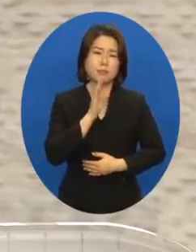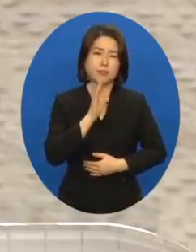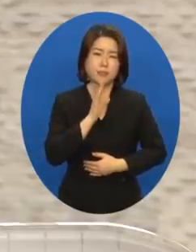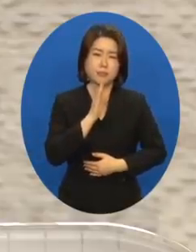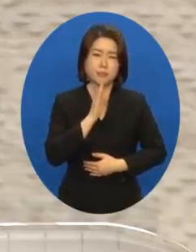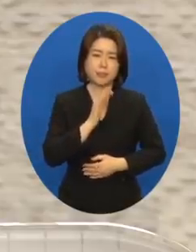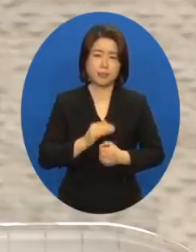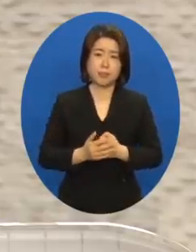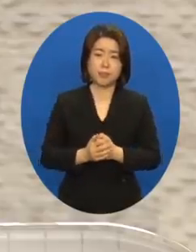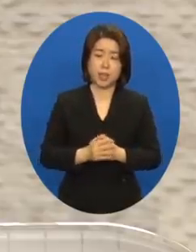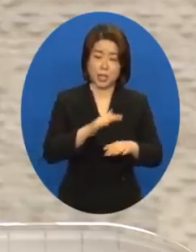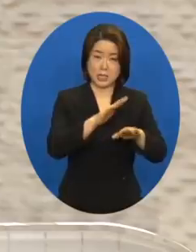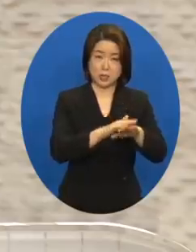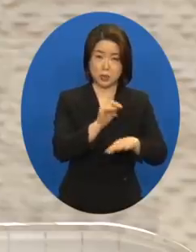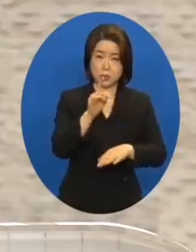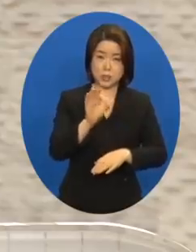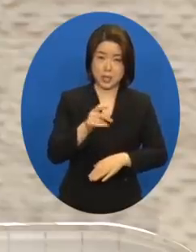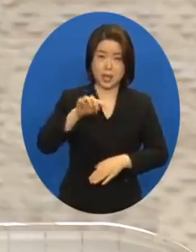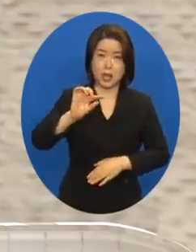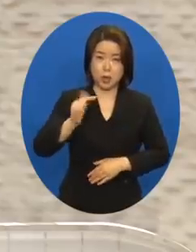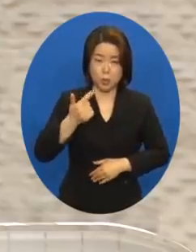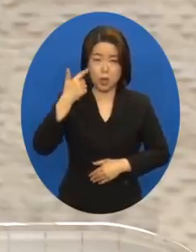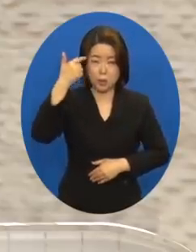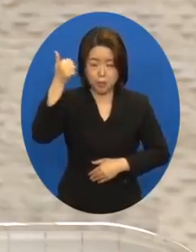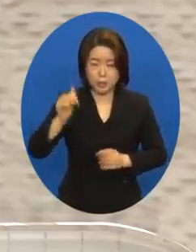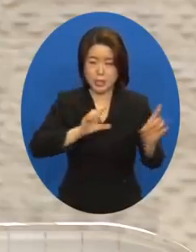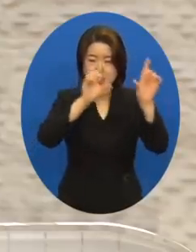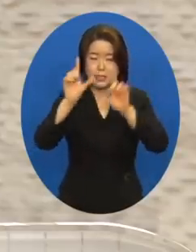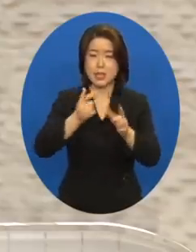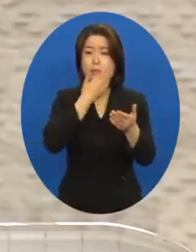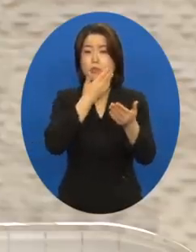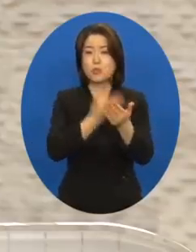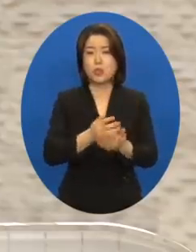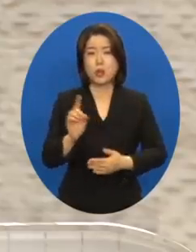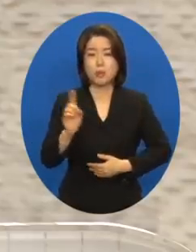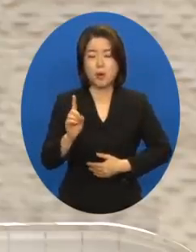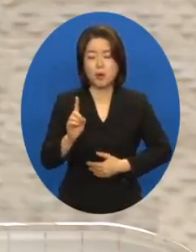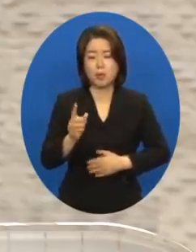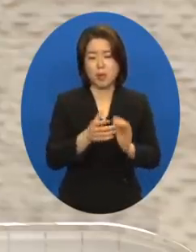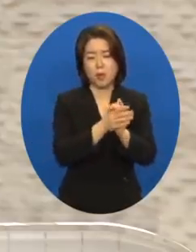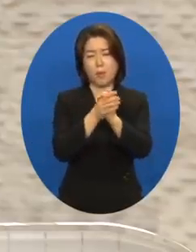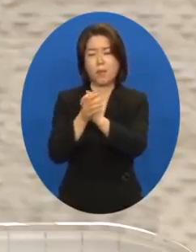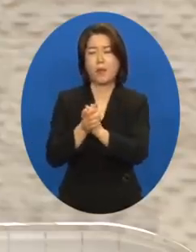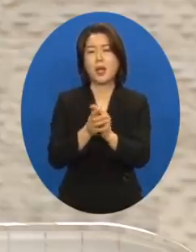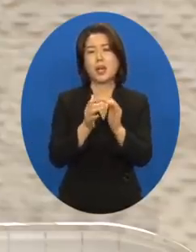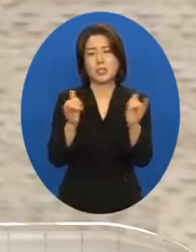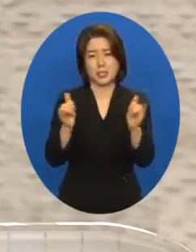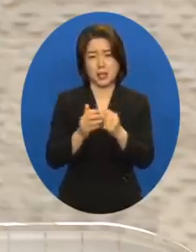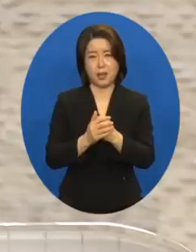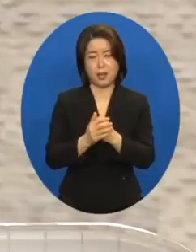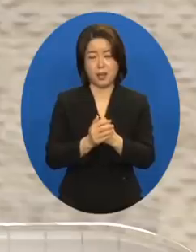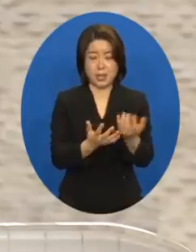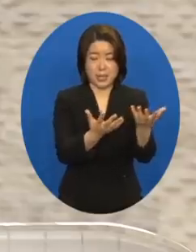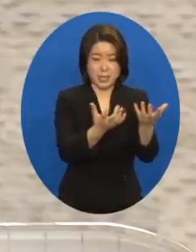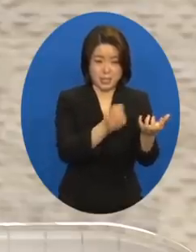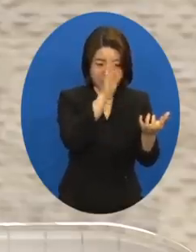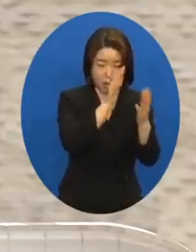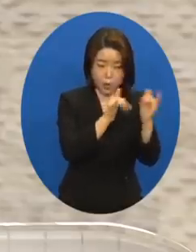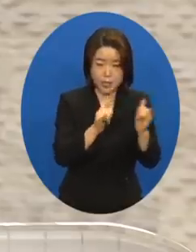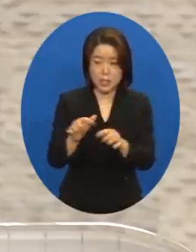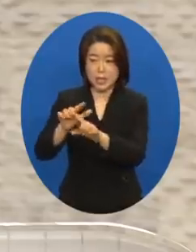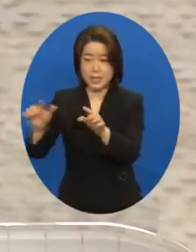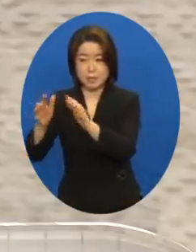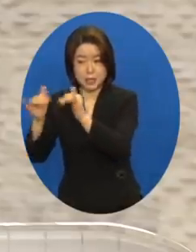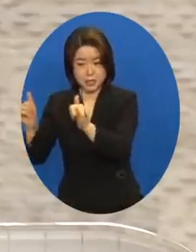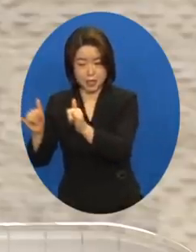그 손 영어 목사님의 삶의 핵심 2 화 해자 에요 나완 자와 일반 사람들을